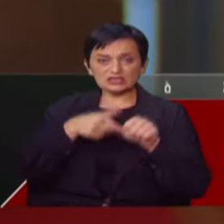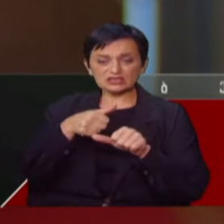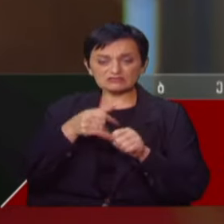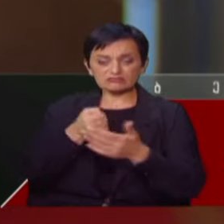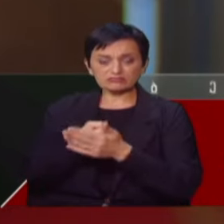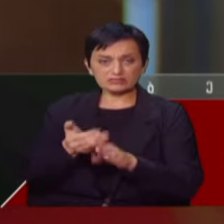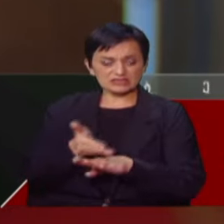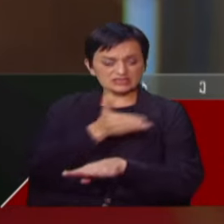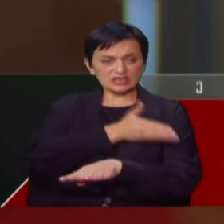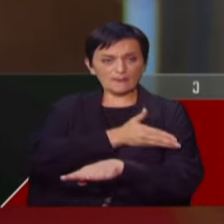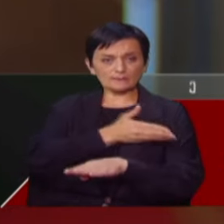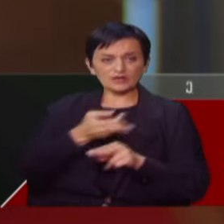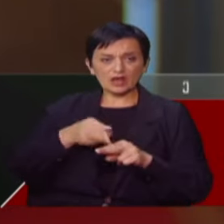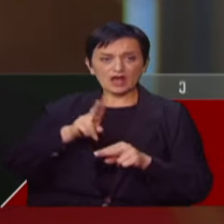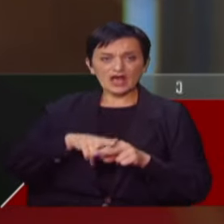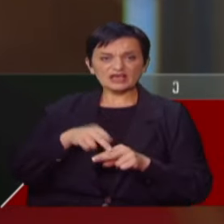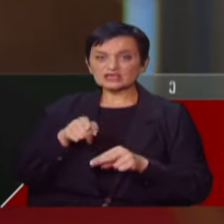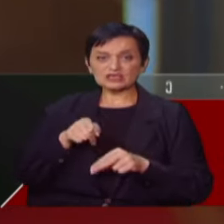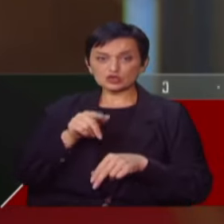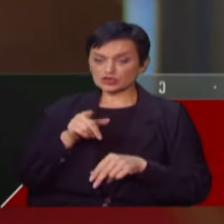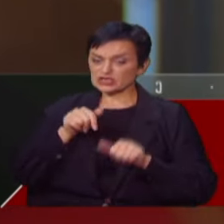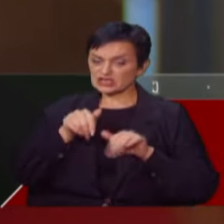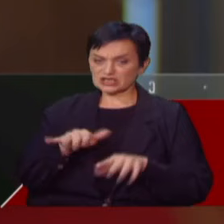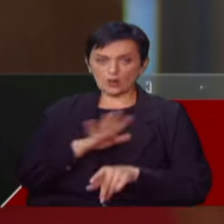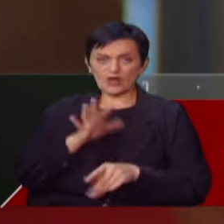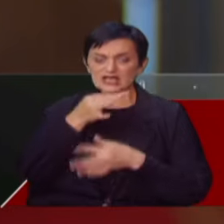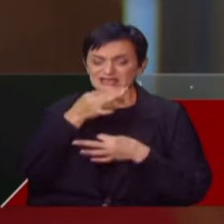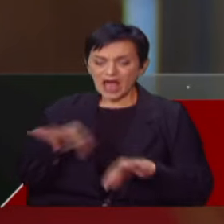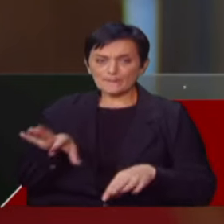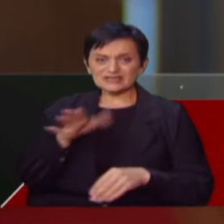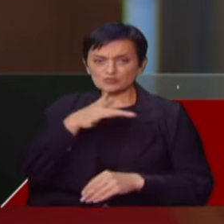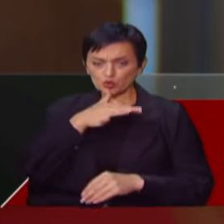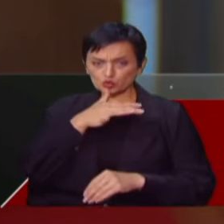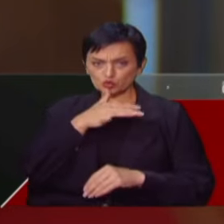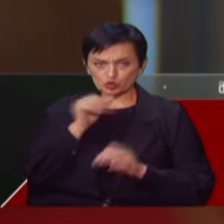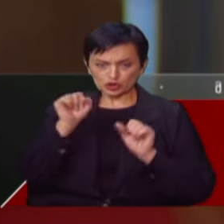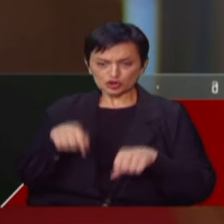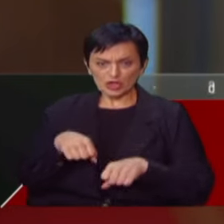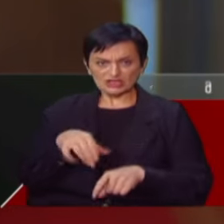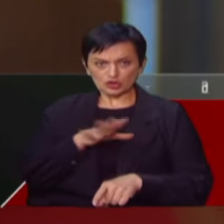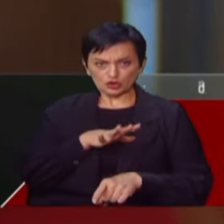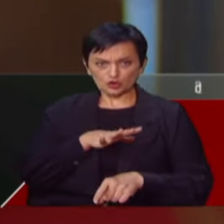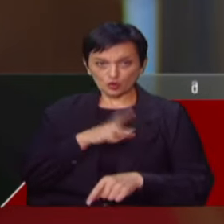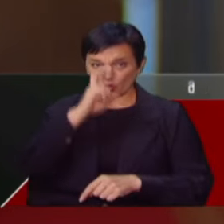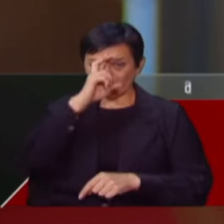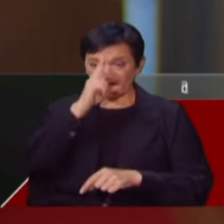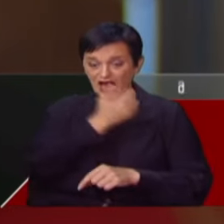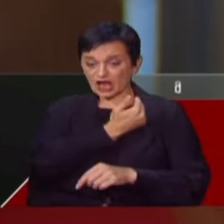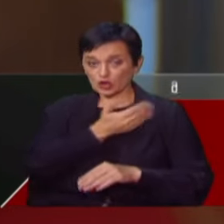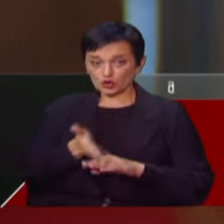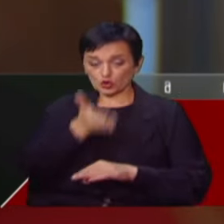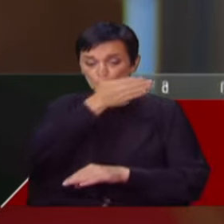როდესაც ეს უფლება ფაქტობრივად არ იყო რეალიზებული, ნებისმიერ დროს შესაძლებელი იყო იმ ხელისუფლების